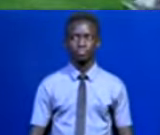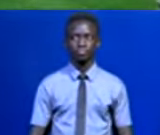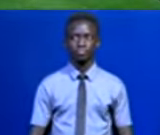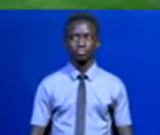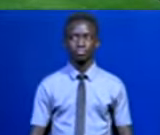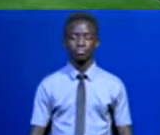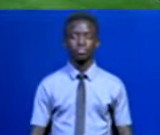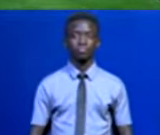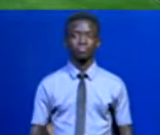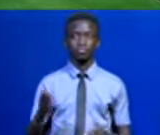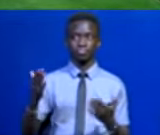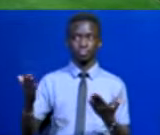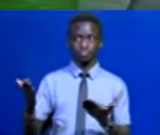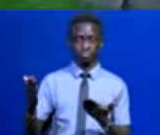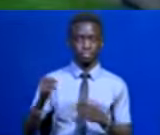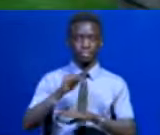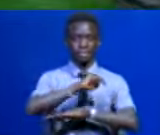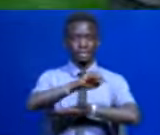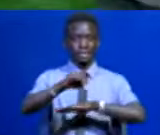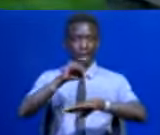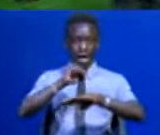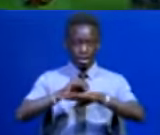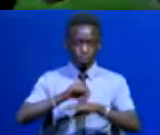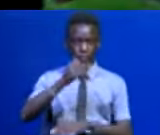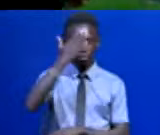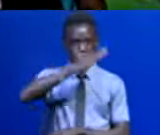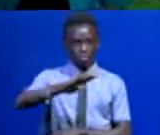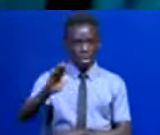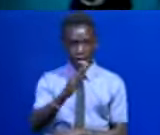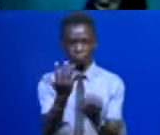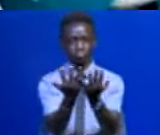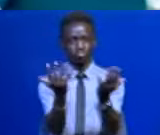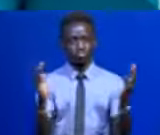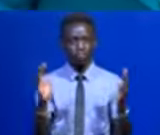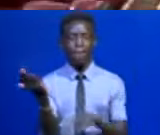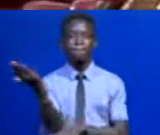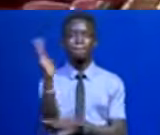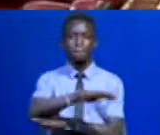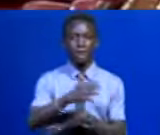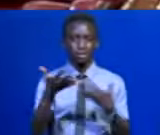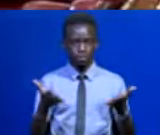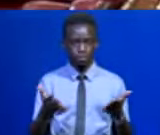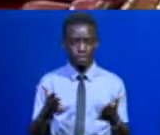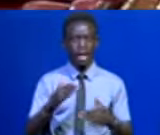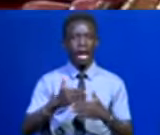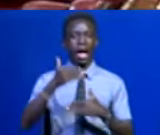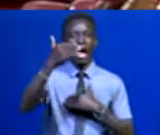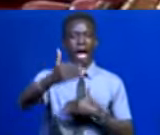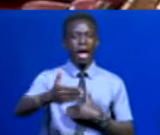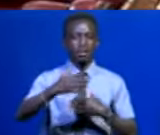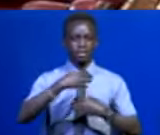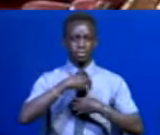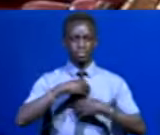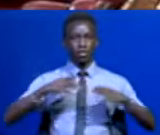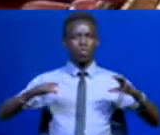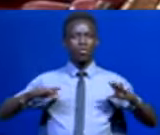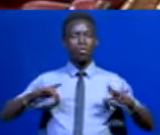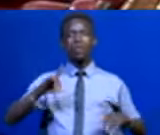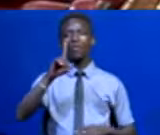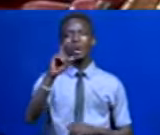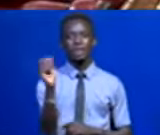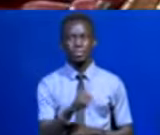Bunge la Kitaifa lirejea vikao vyake leo baada ya likizo ya mwezi mmoja, huku kukiwa na masuala mengi na